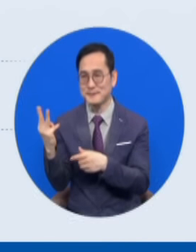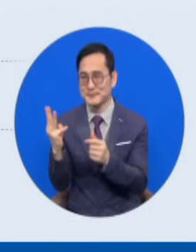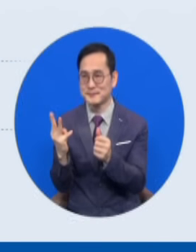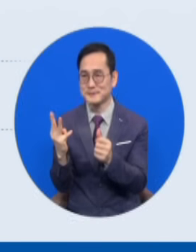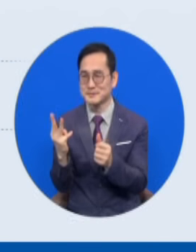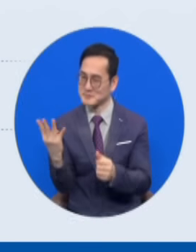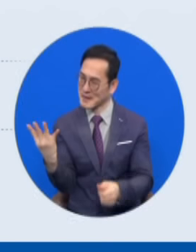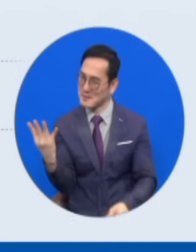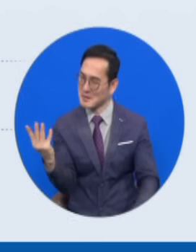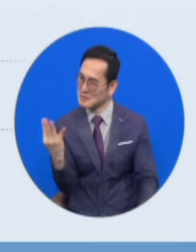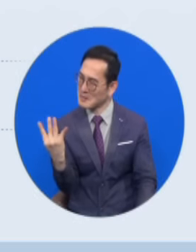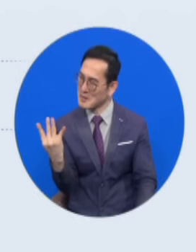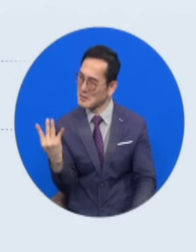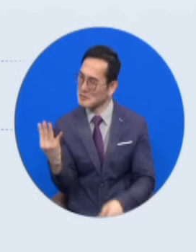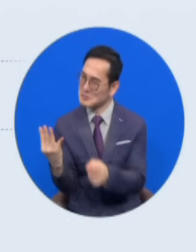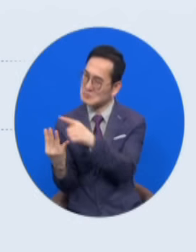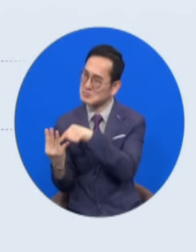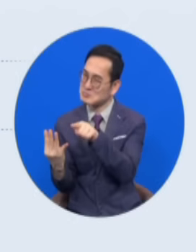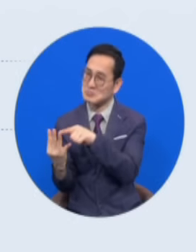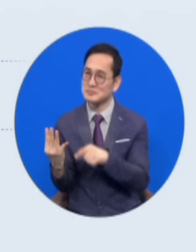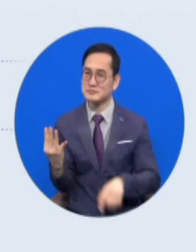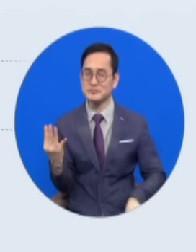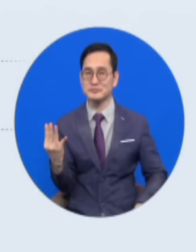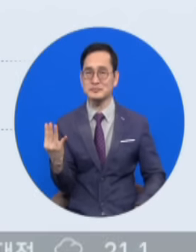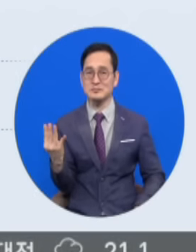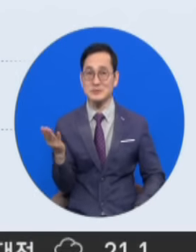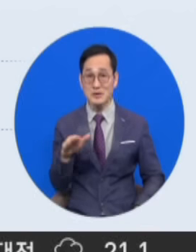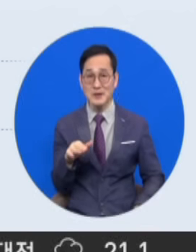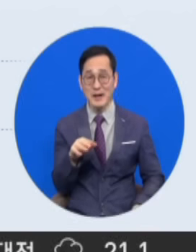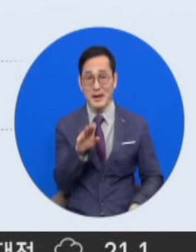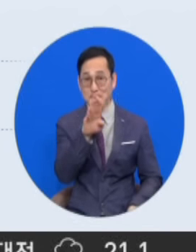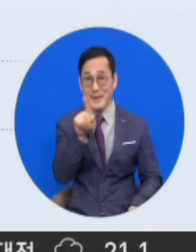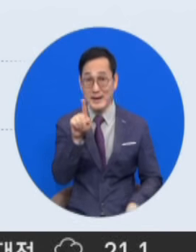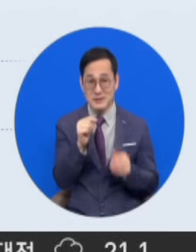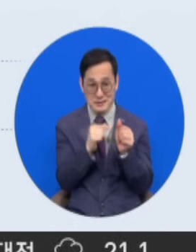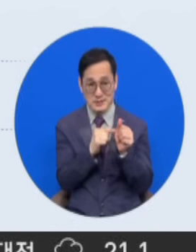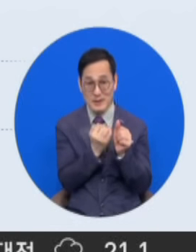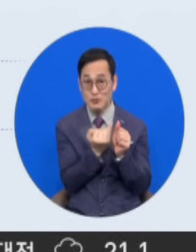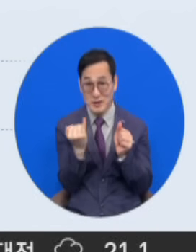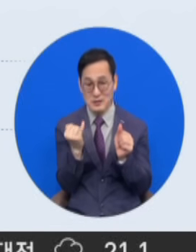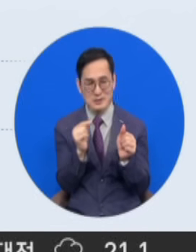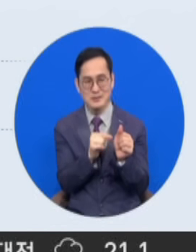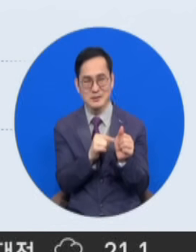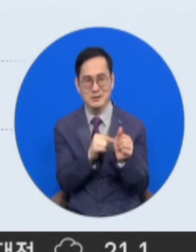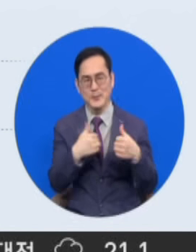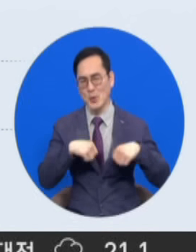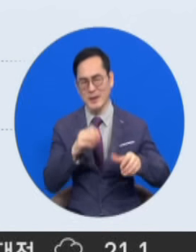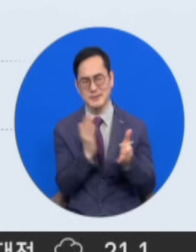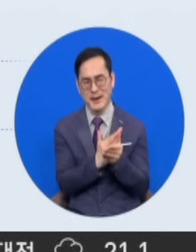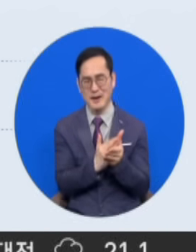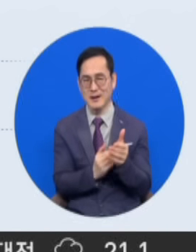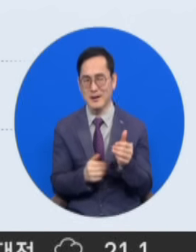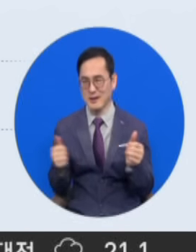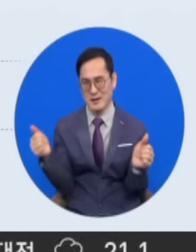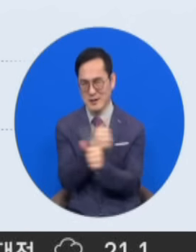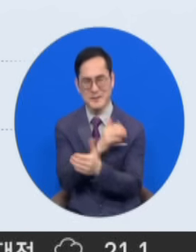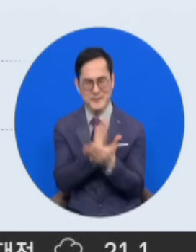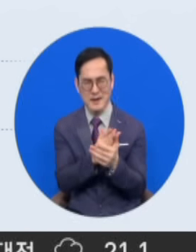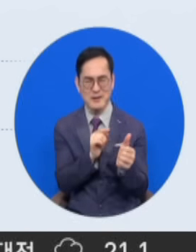대통령이 그리고 질 바이든 여사가 여보 멈추지 마세요라고 캠프 데이비드 회동에서 결정을